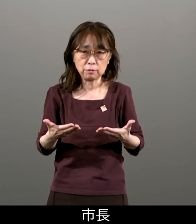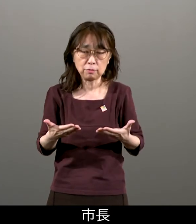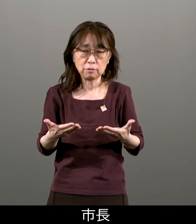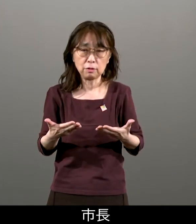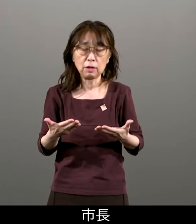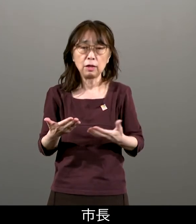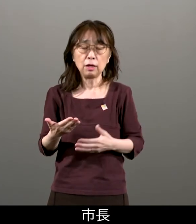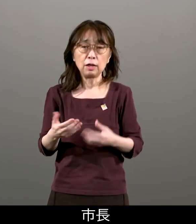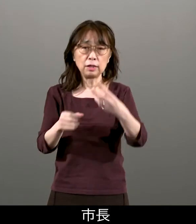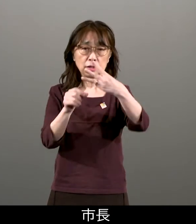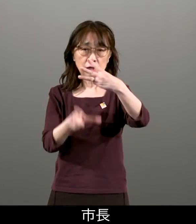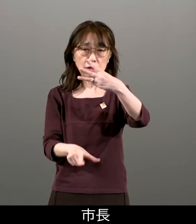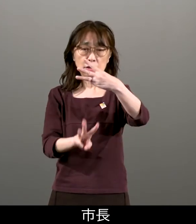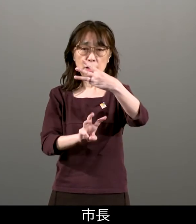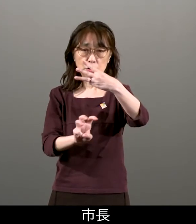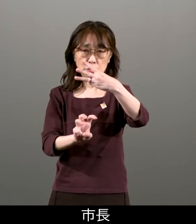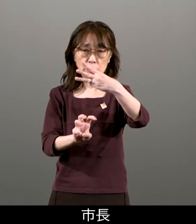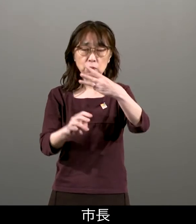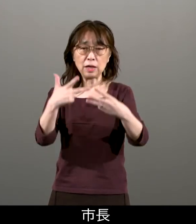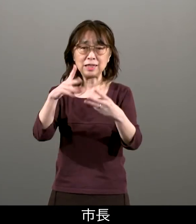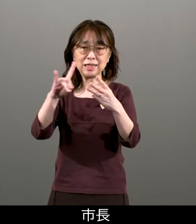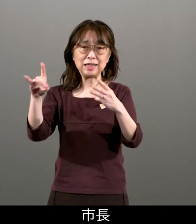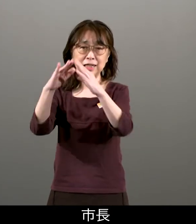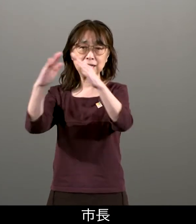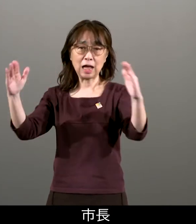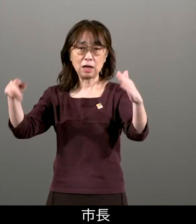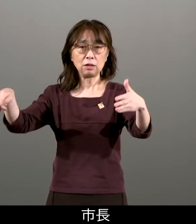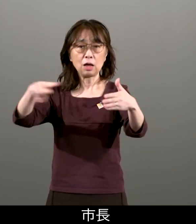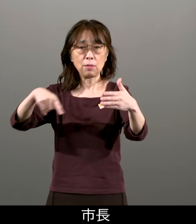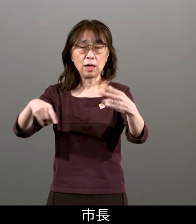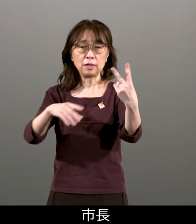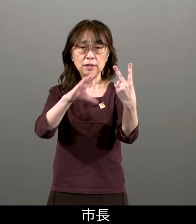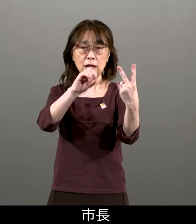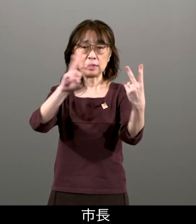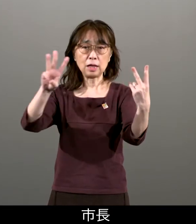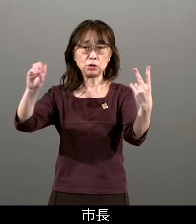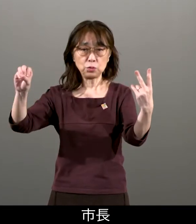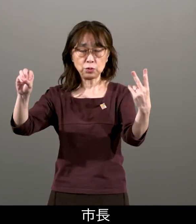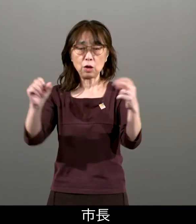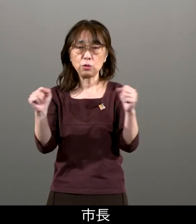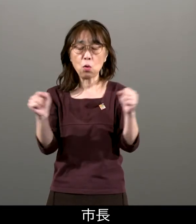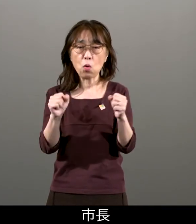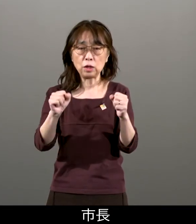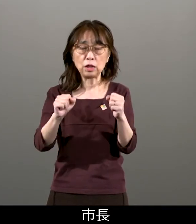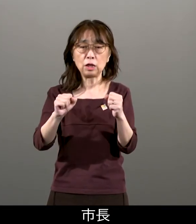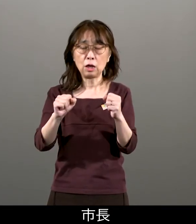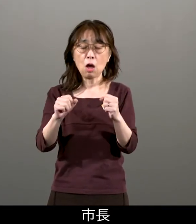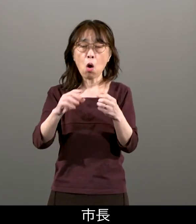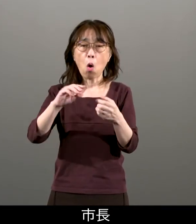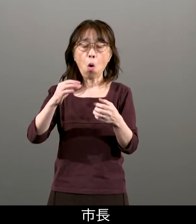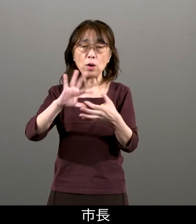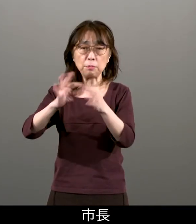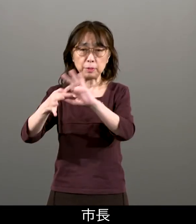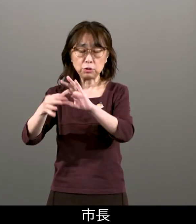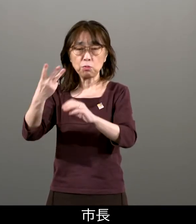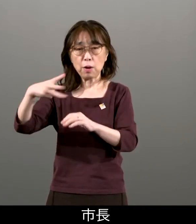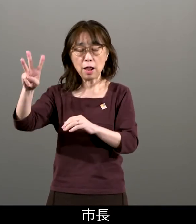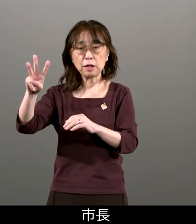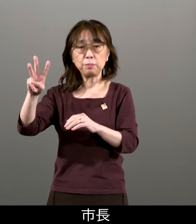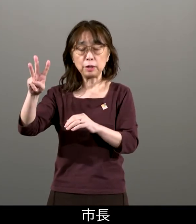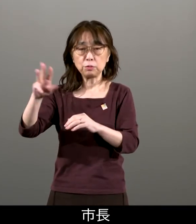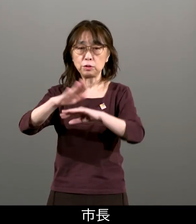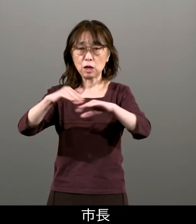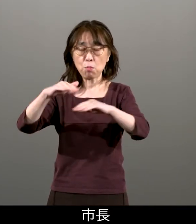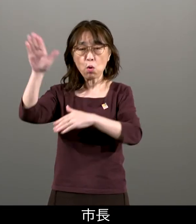して先月30日には審議会におきまして、2030年の冬季オリンピック・パラリンピックの北海道札幌招